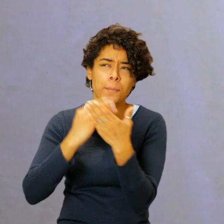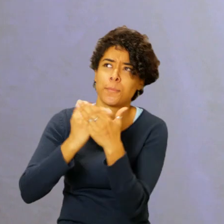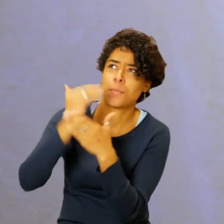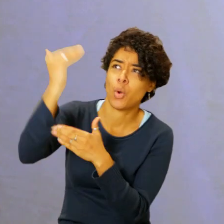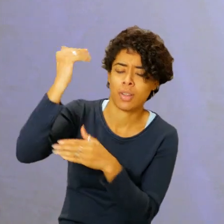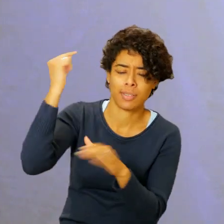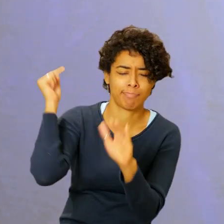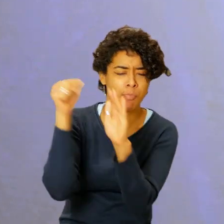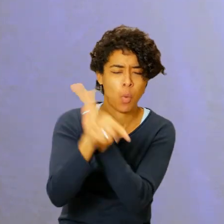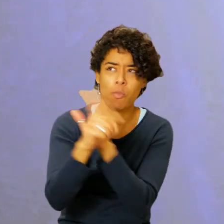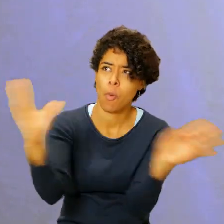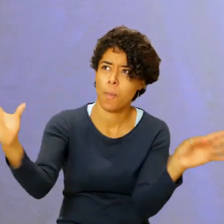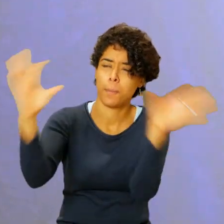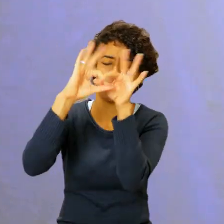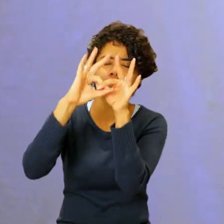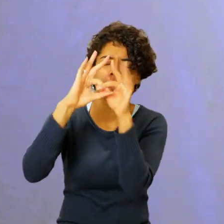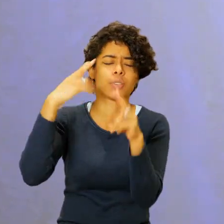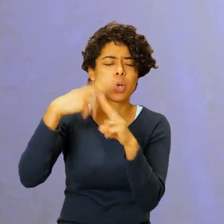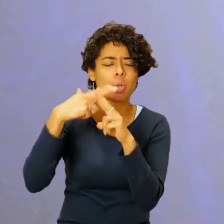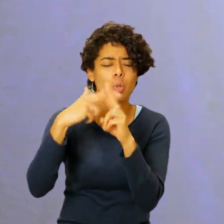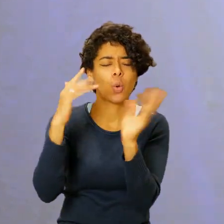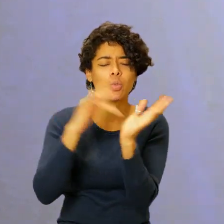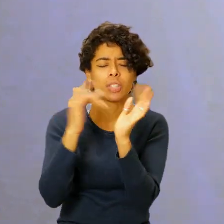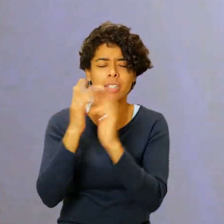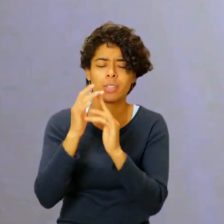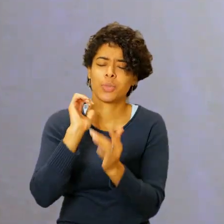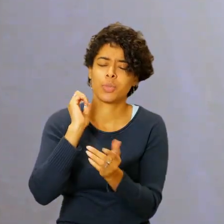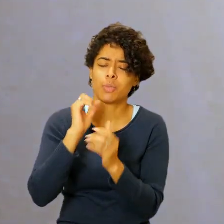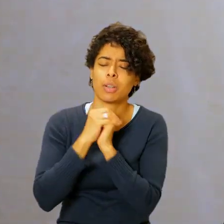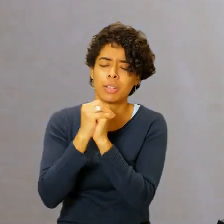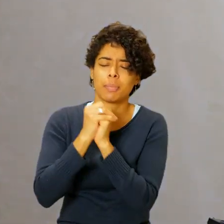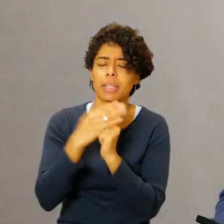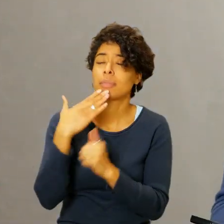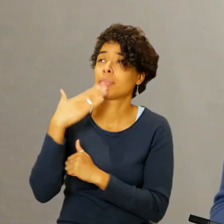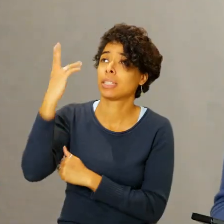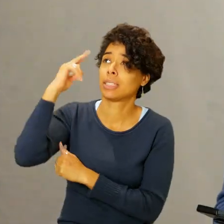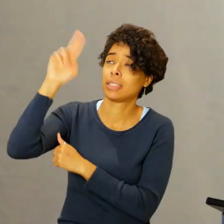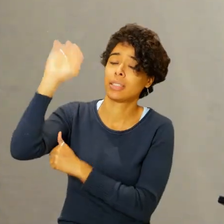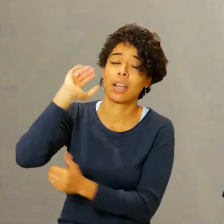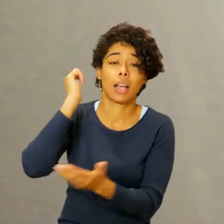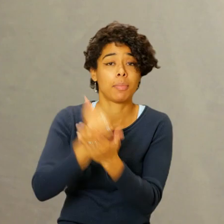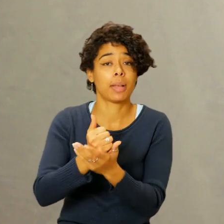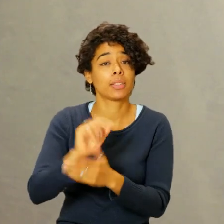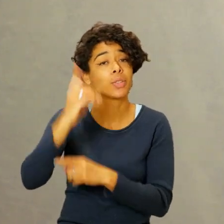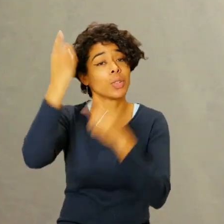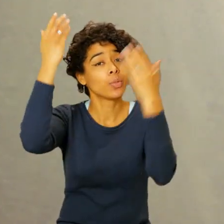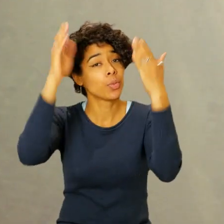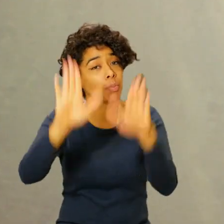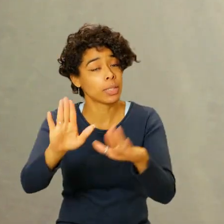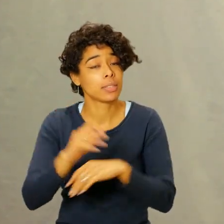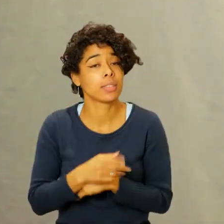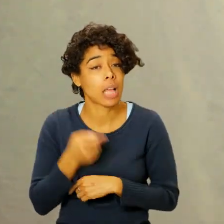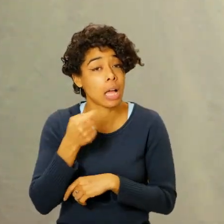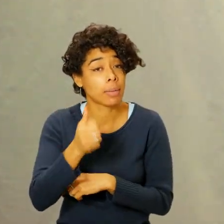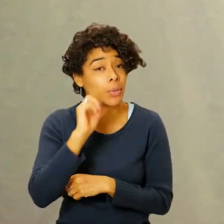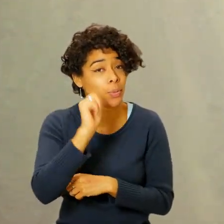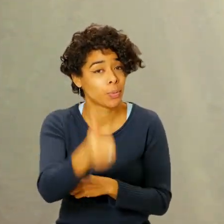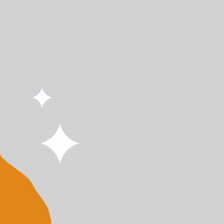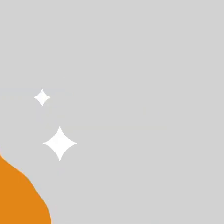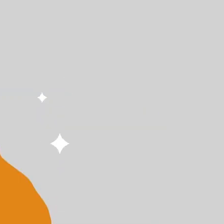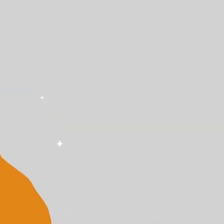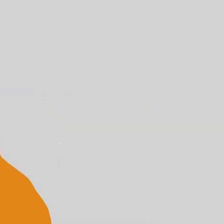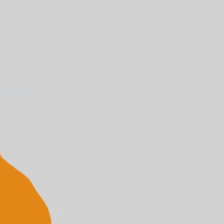eaux profondes avec toi. Dans le nom de Jésus, j'ai prié. Merci Seigneur. Amen. Que Dieu vous bénisse. On se retrouve demain.